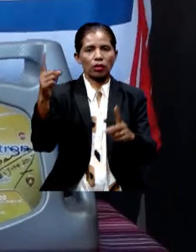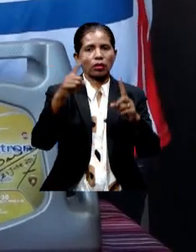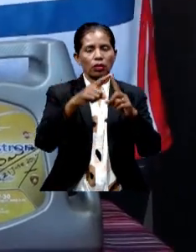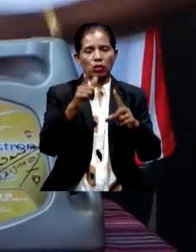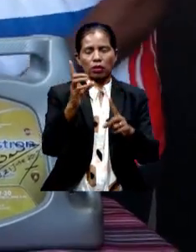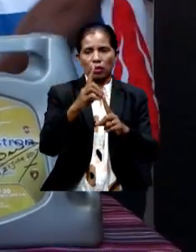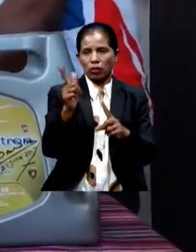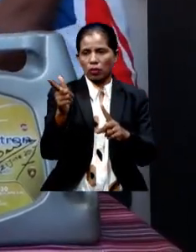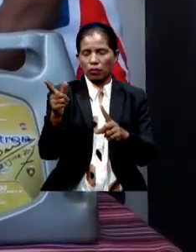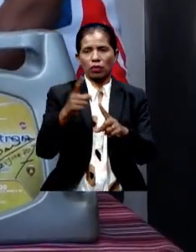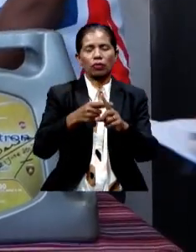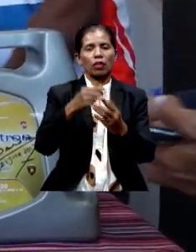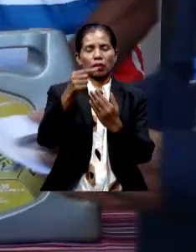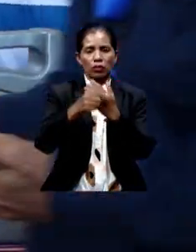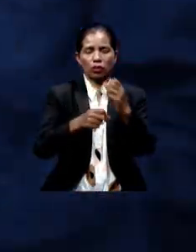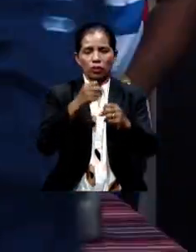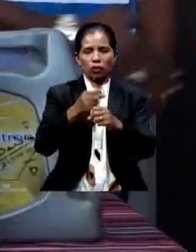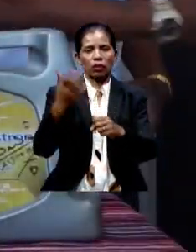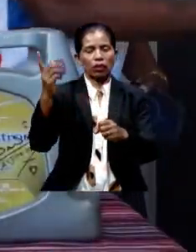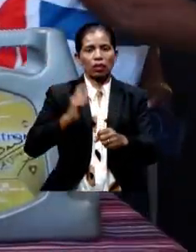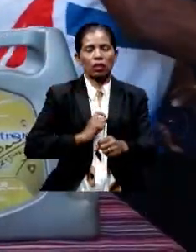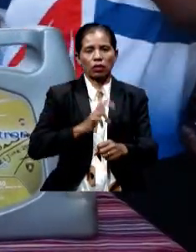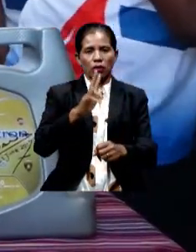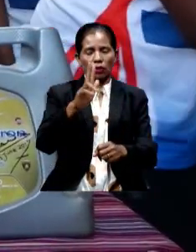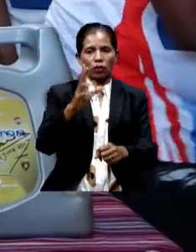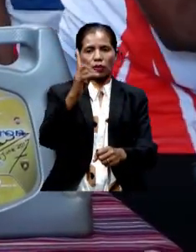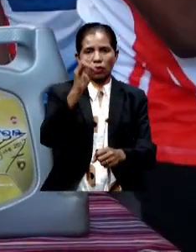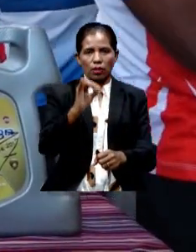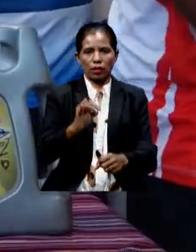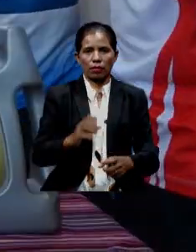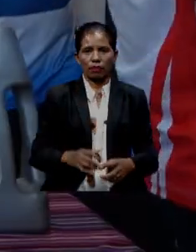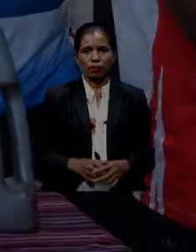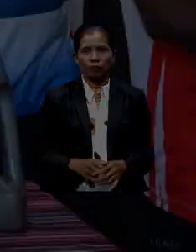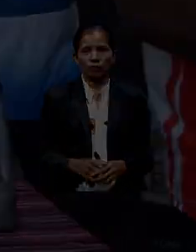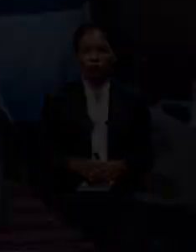Ruanulu fulan agosto tinang ne iha tasi tolu dili. Ekipa kobertura GMN.